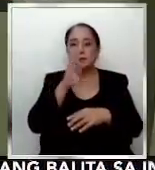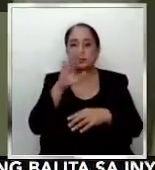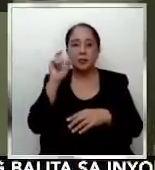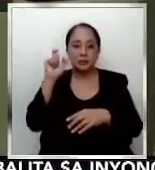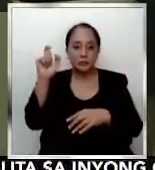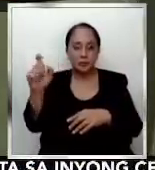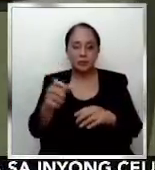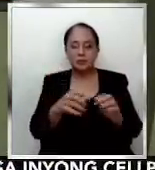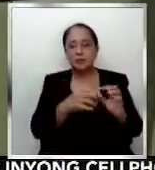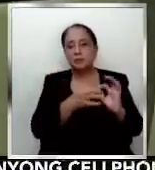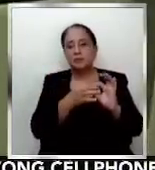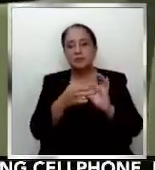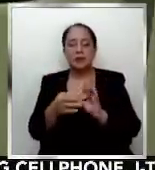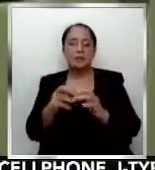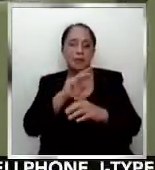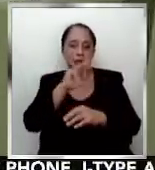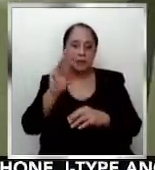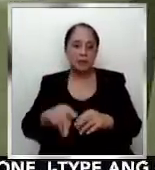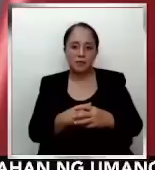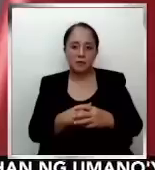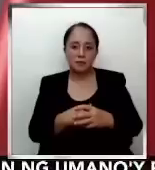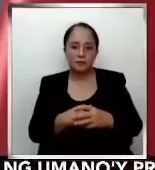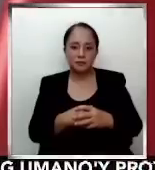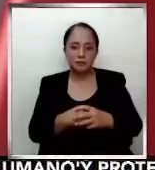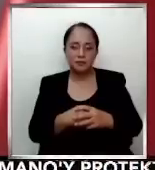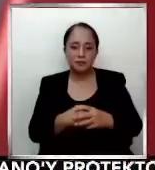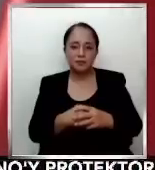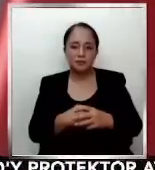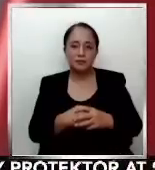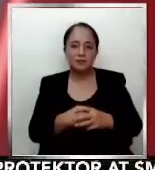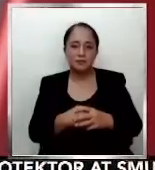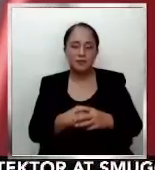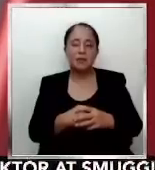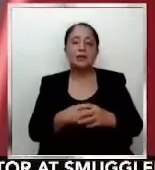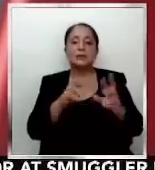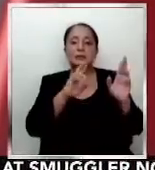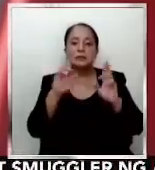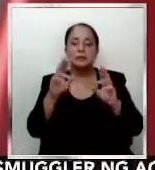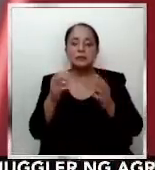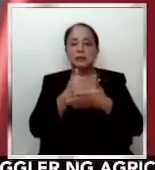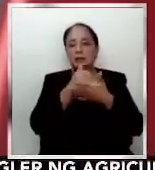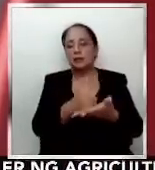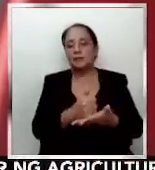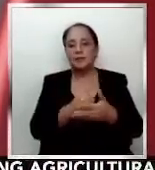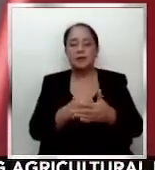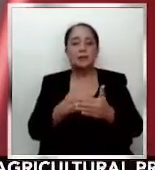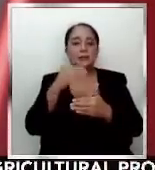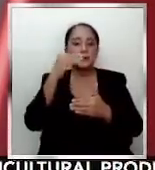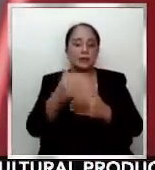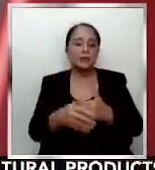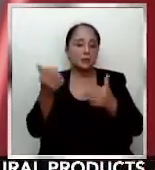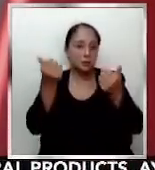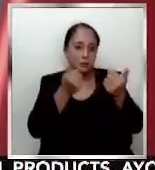magtutulay sa Metro Manila at Southern Luzon. Handa raw makipagtulungan sa susunod na